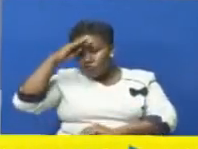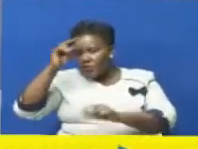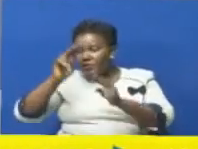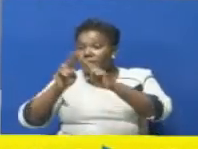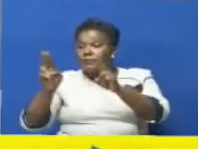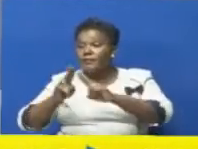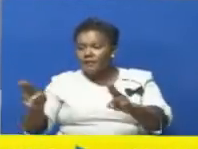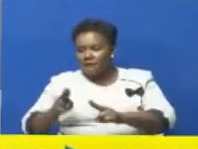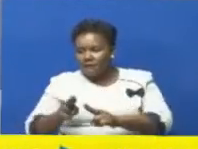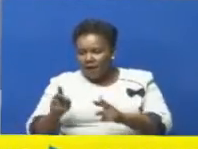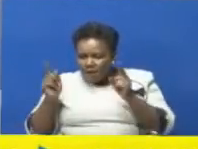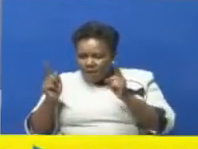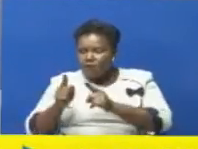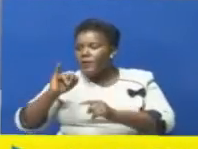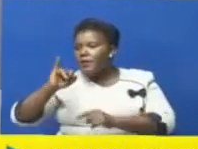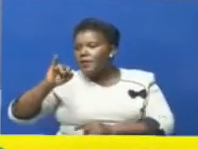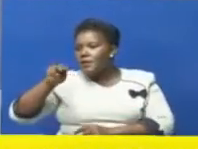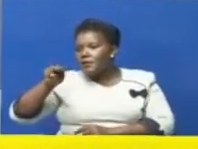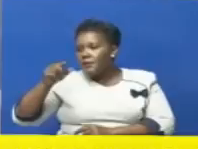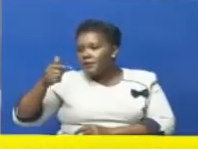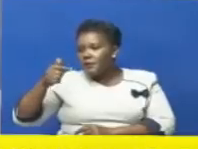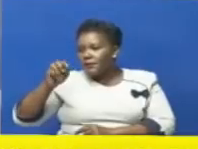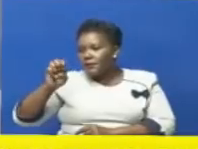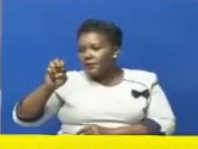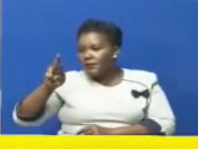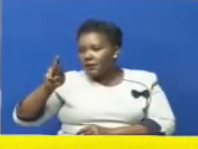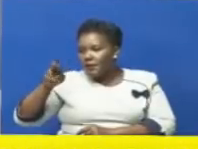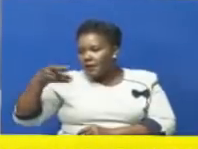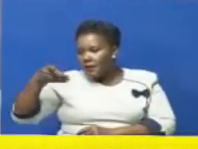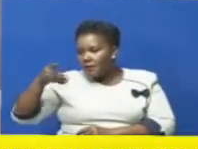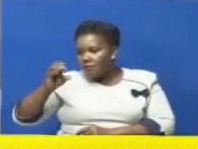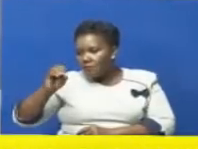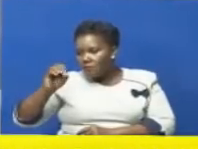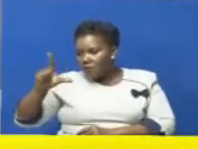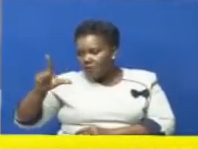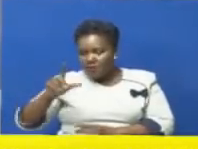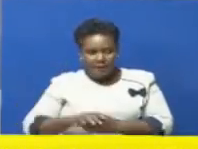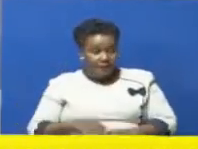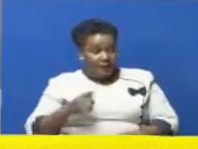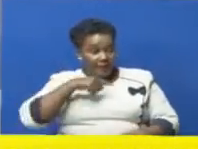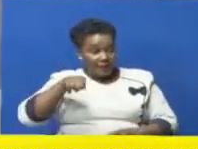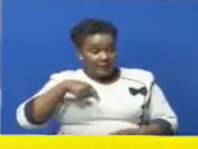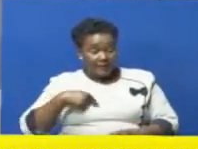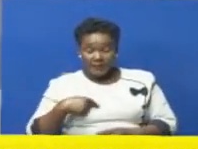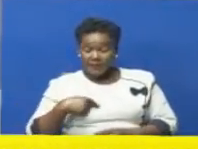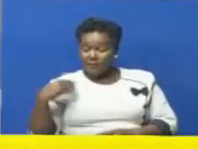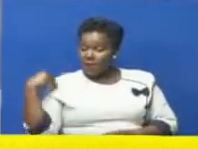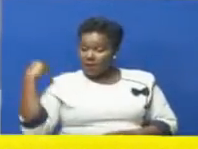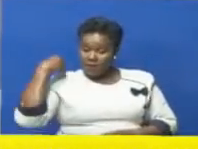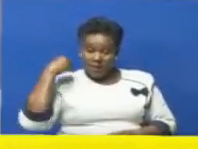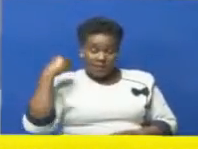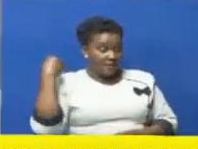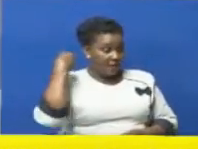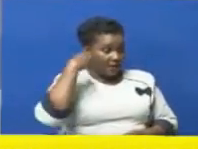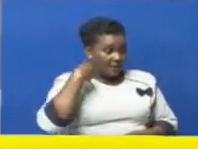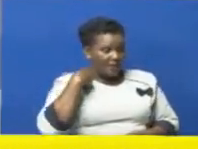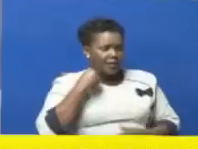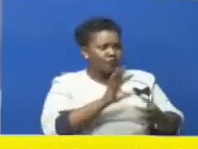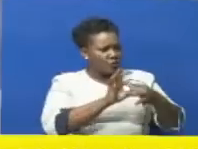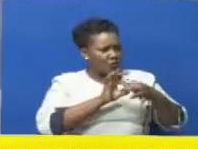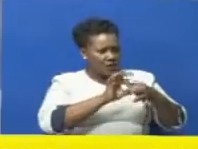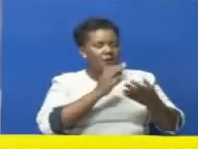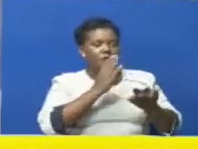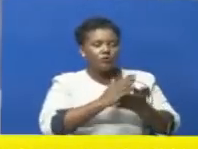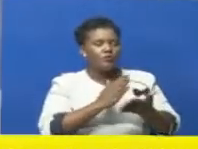kimataifa Interpol, tunashirikiana nao, lakini na sisi wakuu wa polisi hizo nchi 14 tunashirikiana nao, tumekuwa na mafanikio makubwa